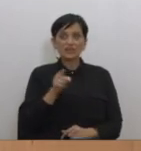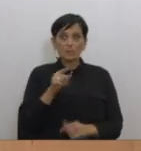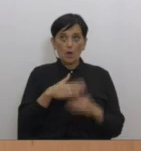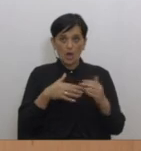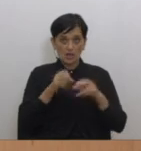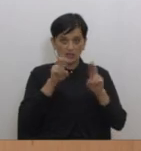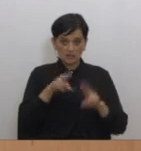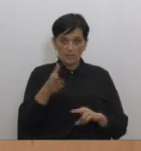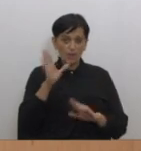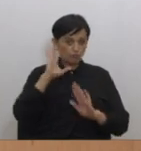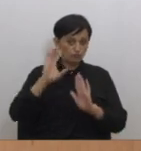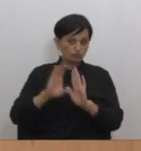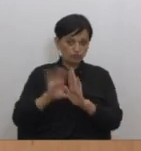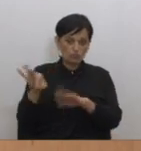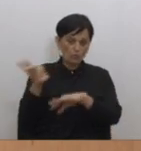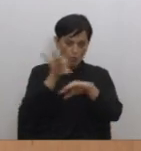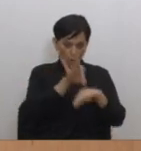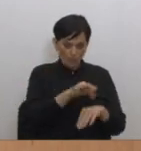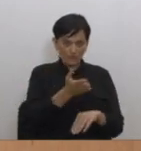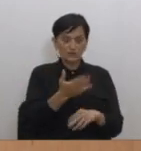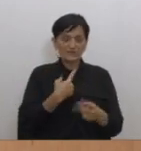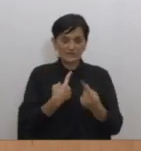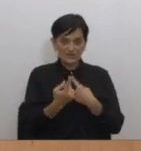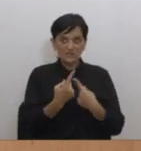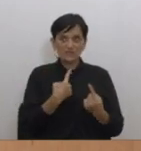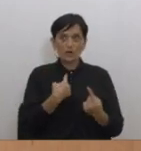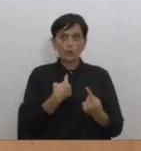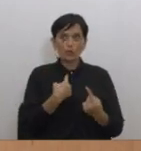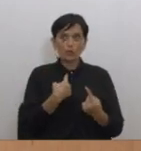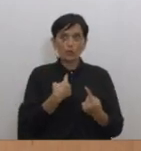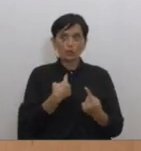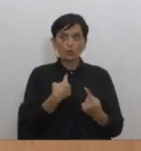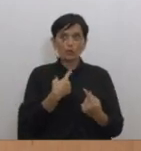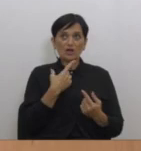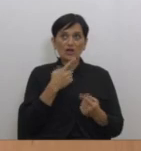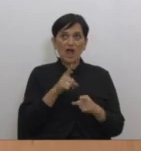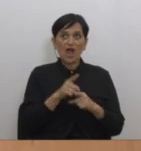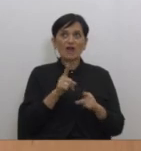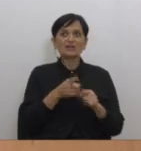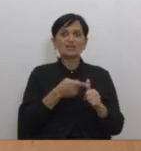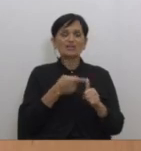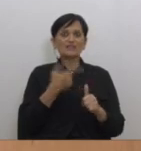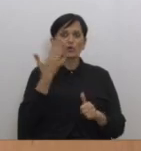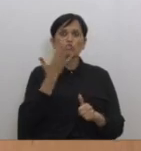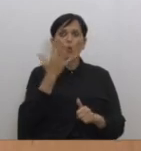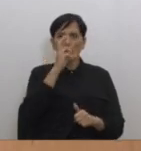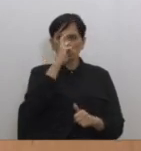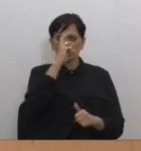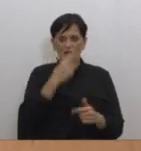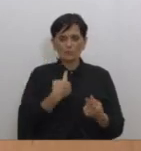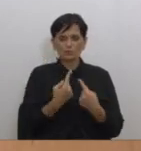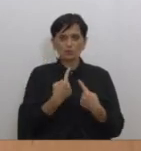სპეციალისტებს დაუგდოთ, ორი მოუყანოთ ხალხი და ვისაუბროთ ხალხნაობა და თავს აგდება ქვია ამას, რომელ სახელმწიფოზე